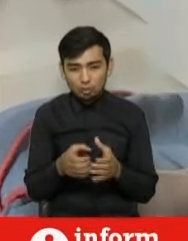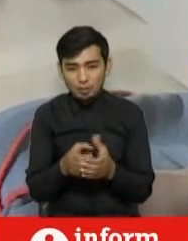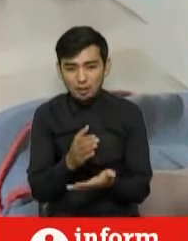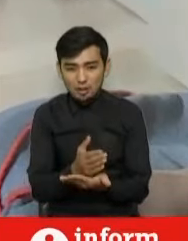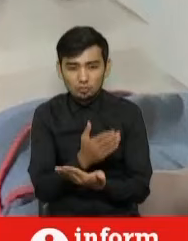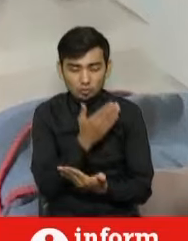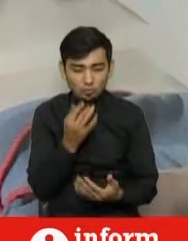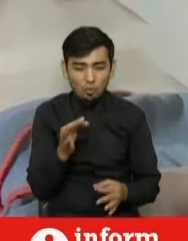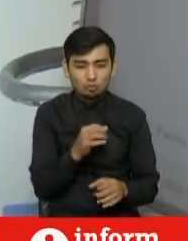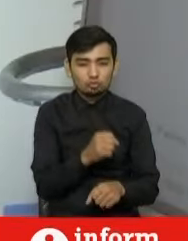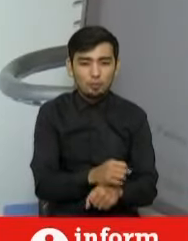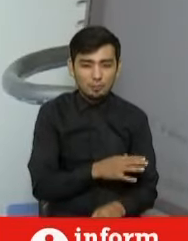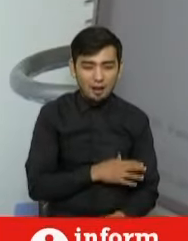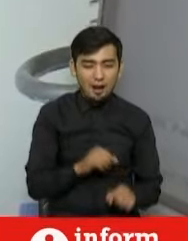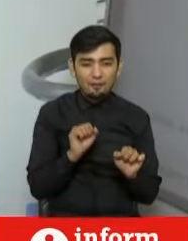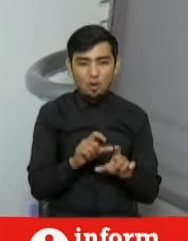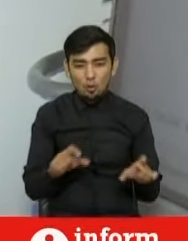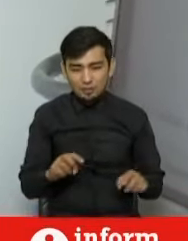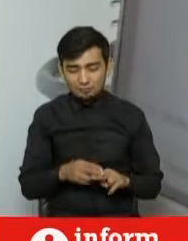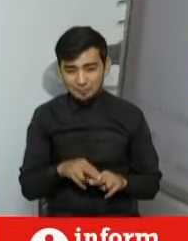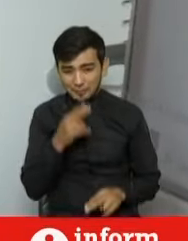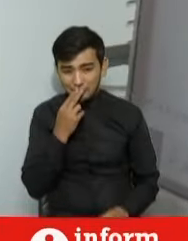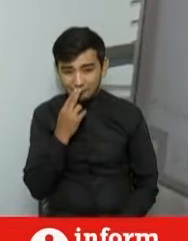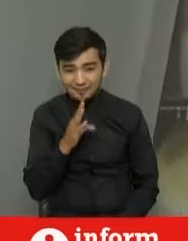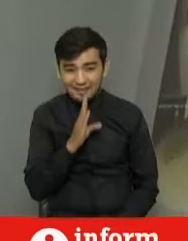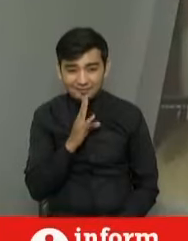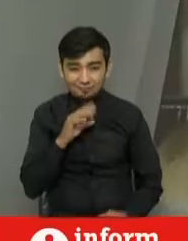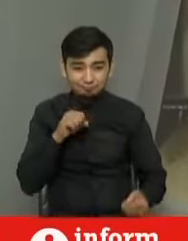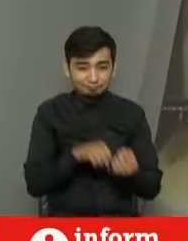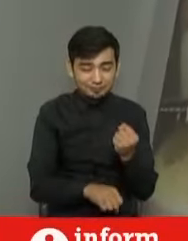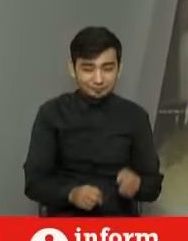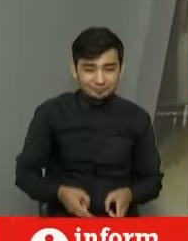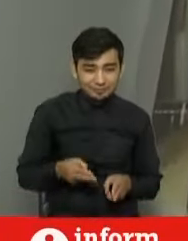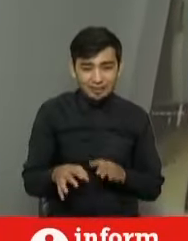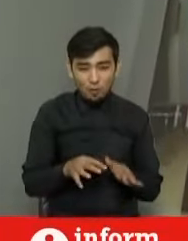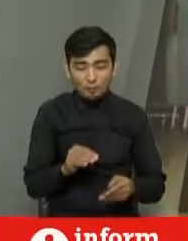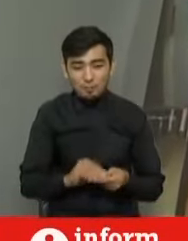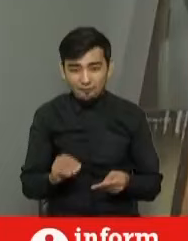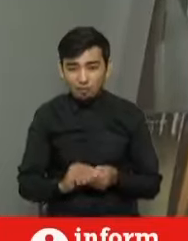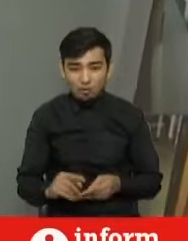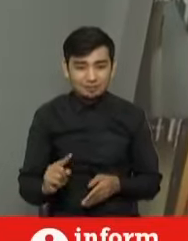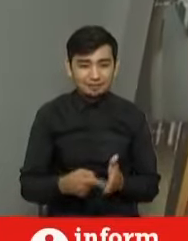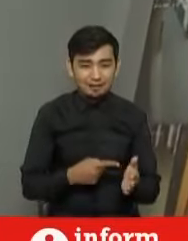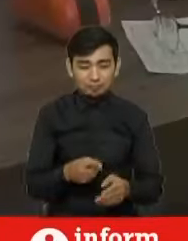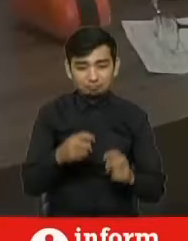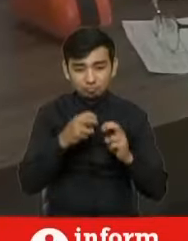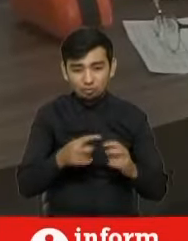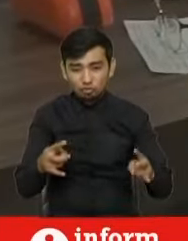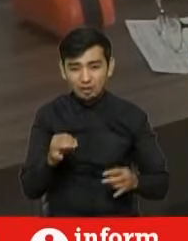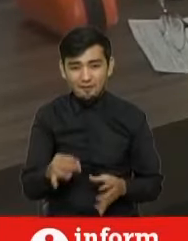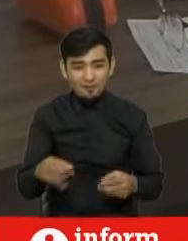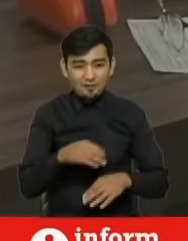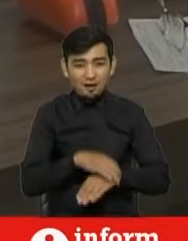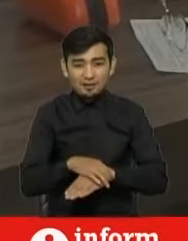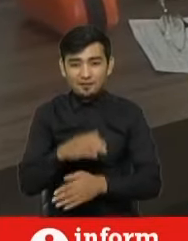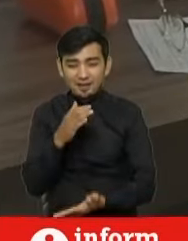болмауына байланысты тоқтаған. Ал адвокаттар оқиғаны кәмілетке толмаған баланы зорлау қылмысы бойынша қайта тергеуді талап етеді. Ол үшін қажетті айғақтар барын